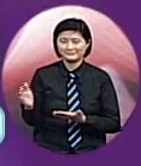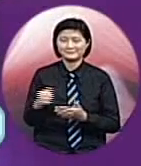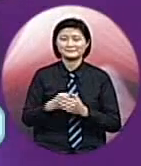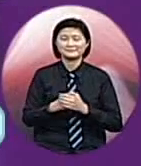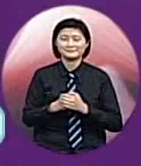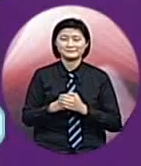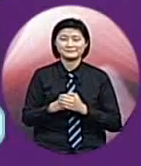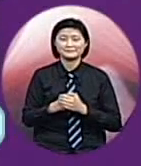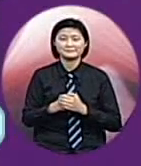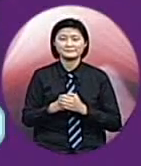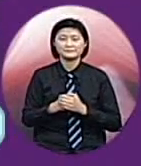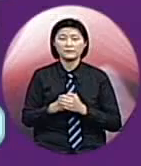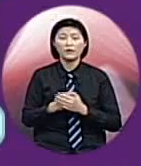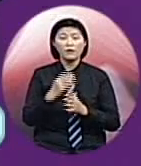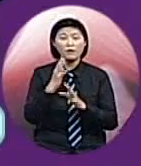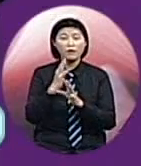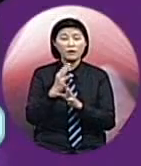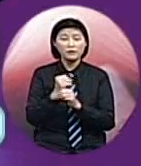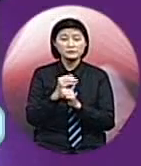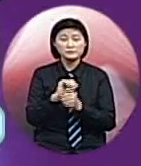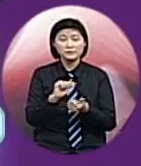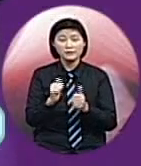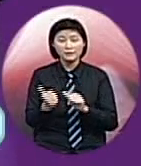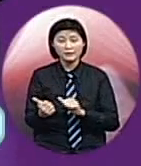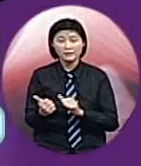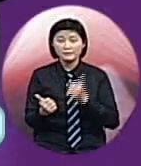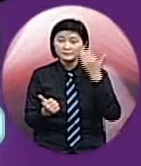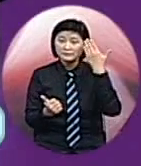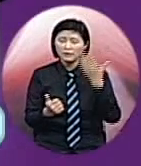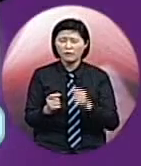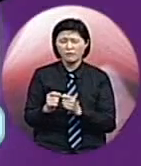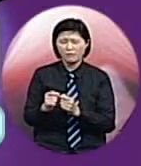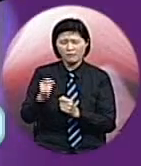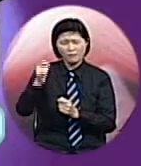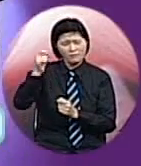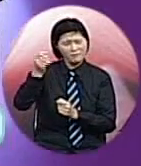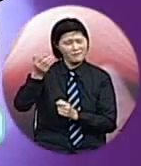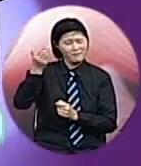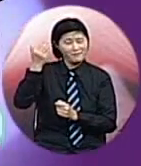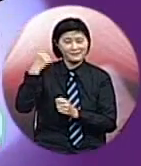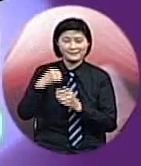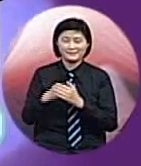어, 아무도 안 계세요? 언제 이렇게 가셨어요? 오래되었어요.